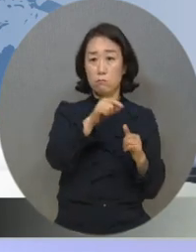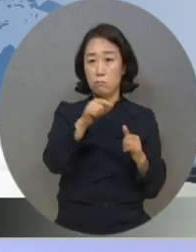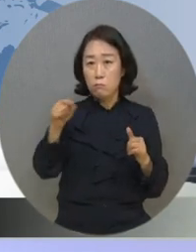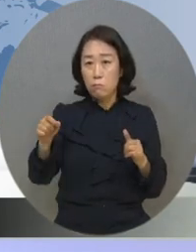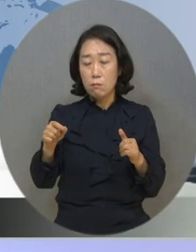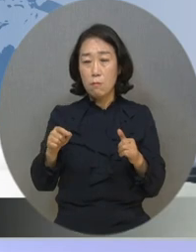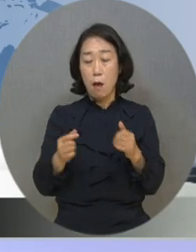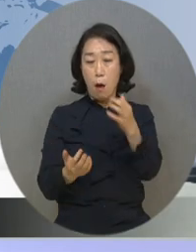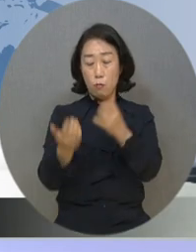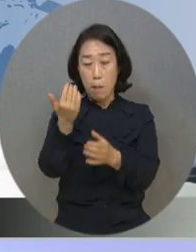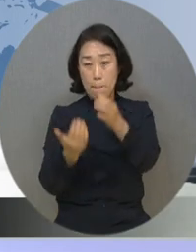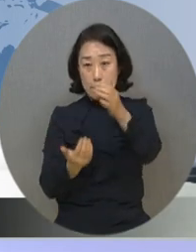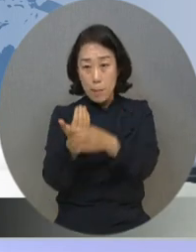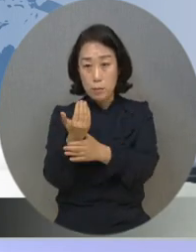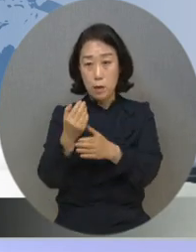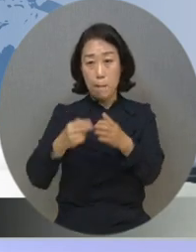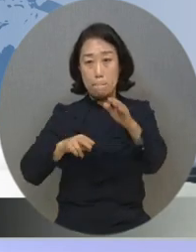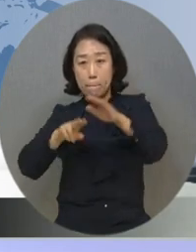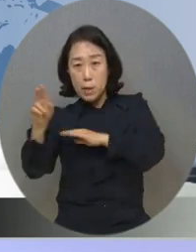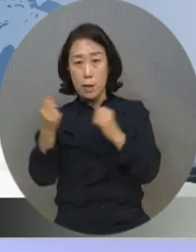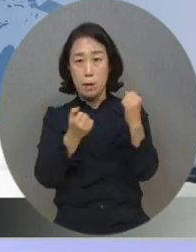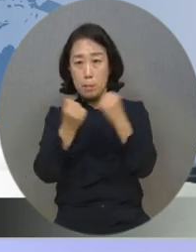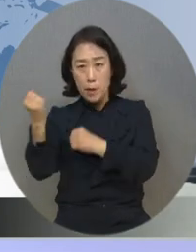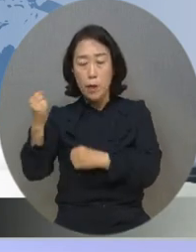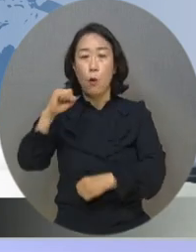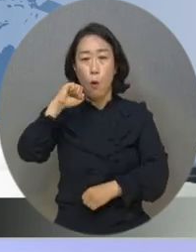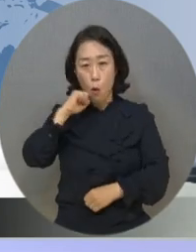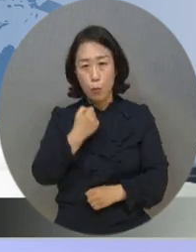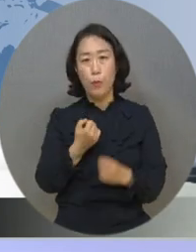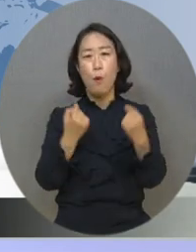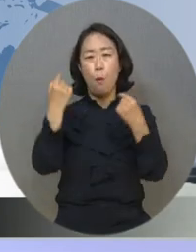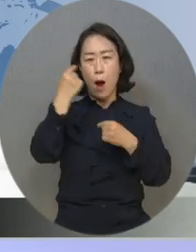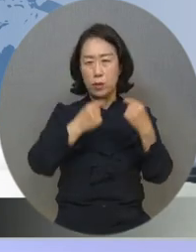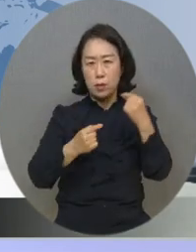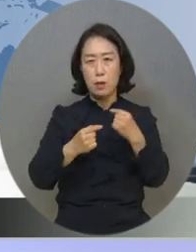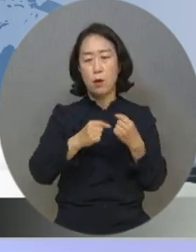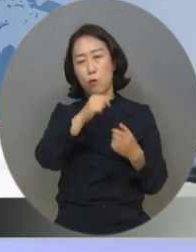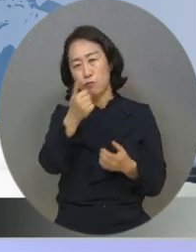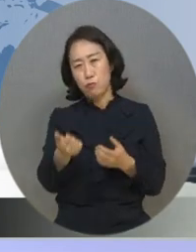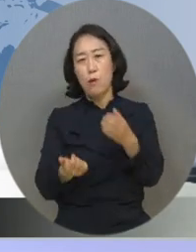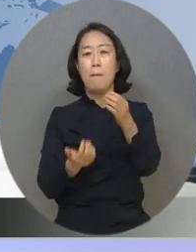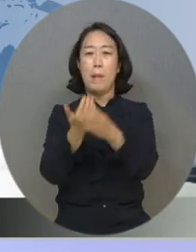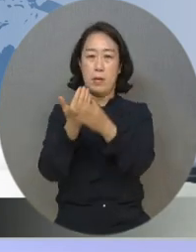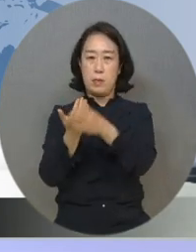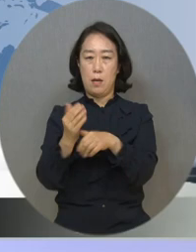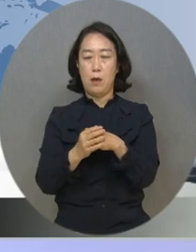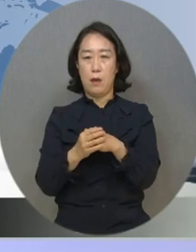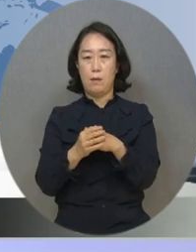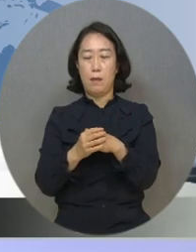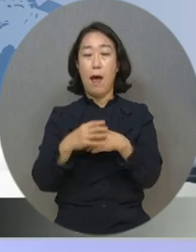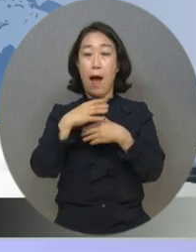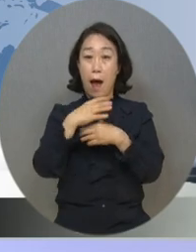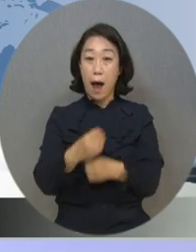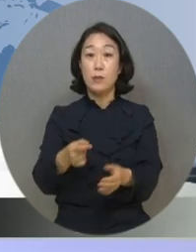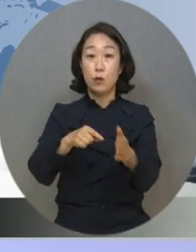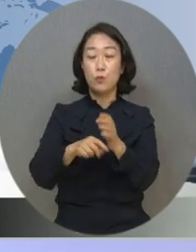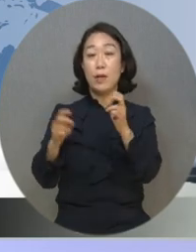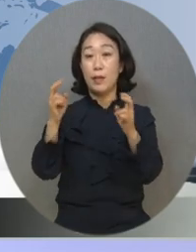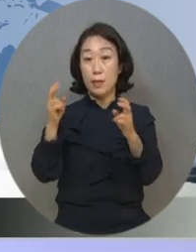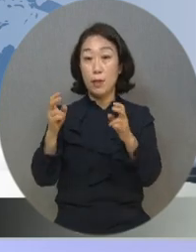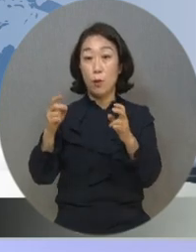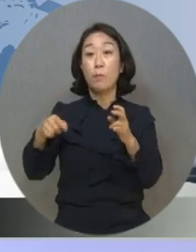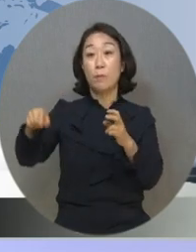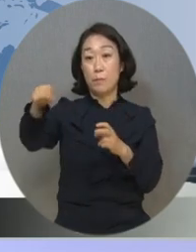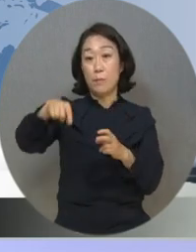사고 발생시 대피가 어려워 인명사고로 이어지는 경우도 많은데요 여기 취약계층의 안전을 위해 힘쓰는 기업이 있습니다